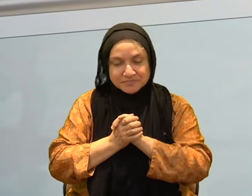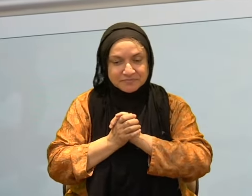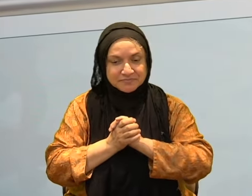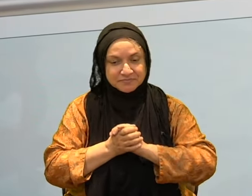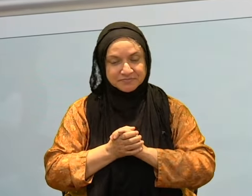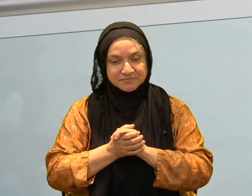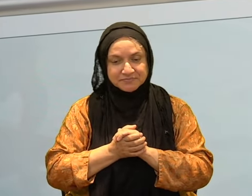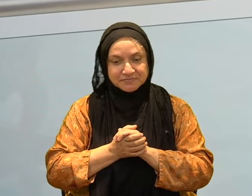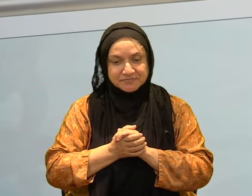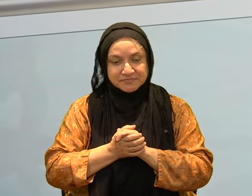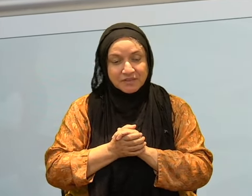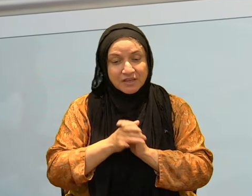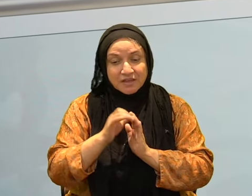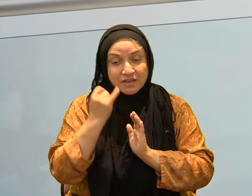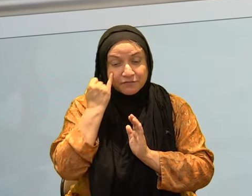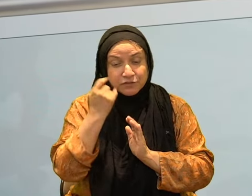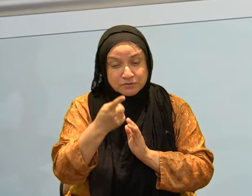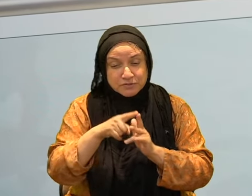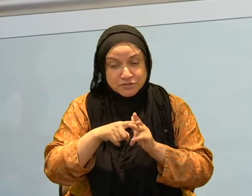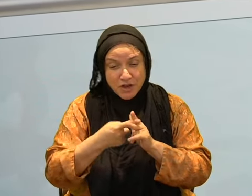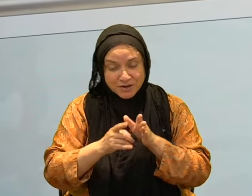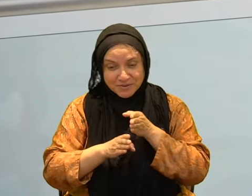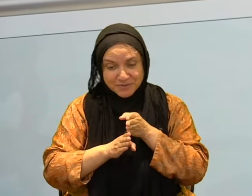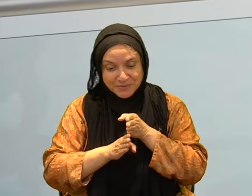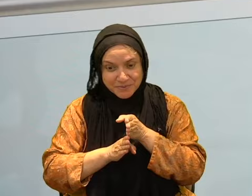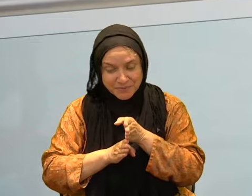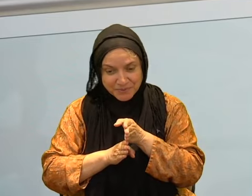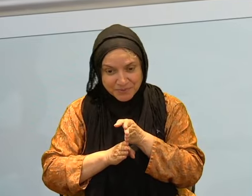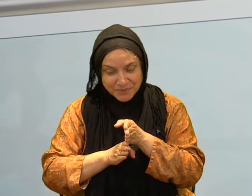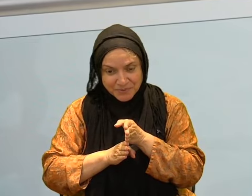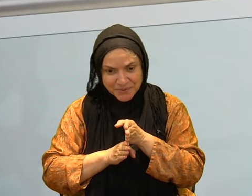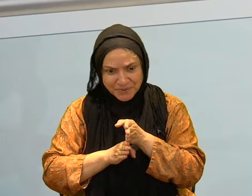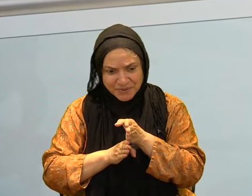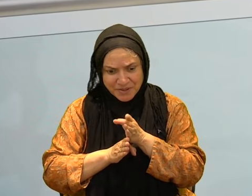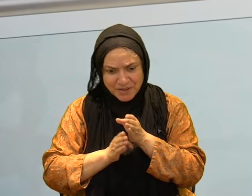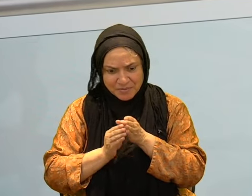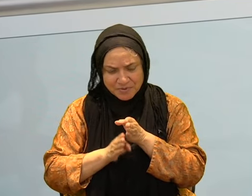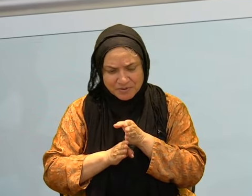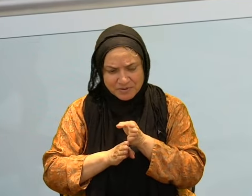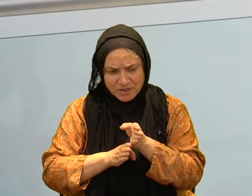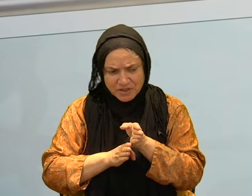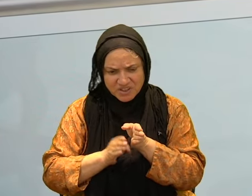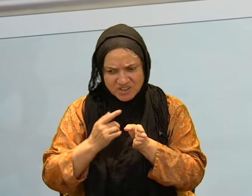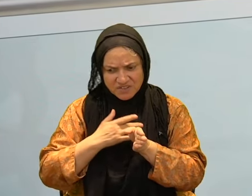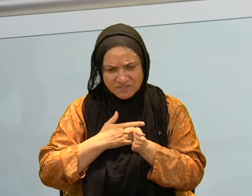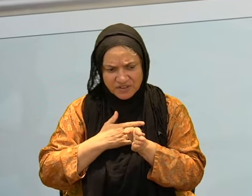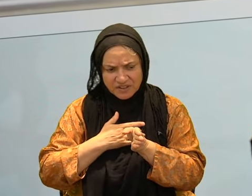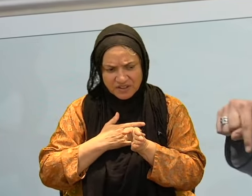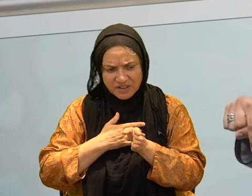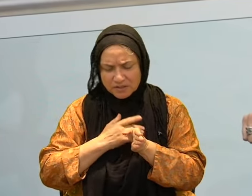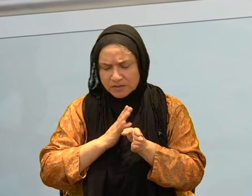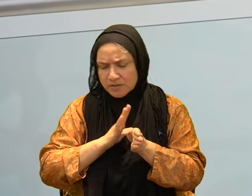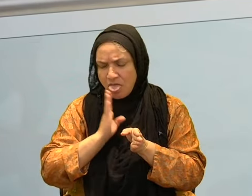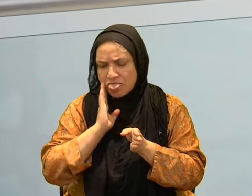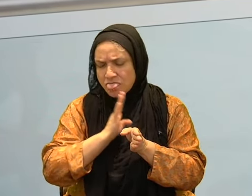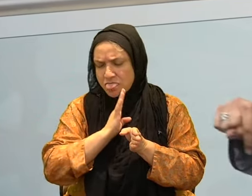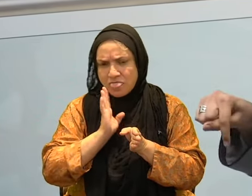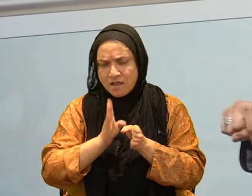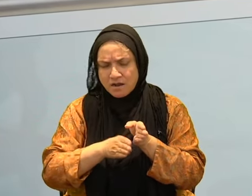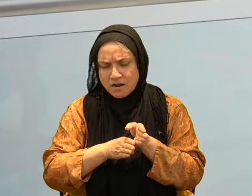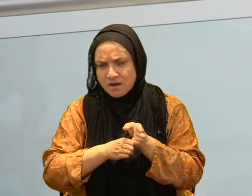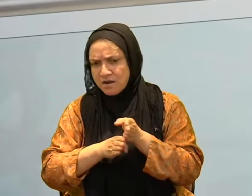اللَّهِ مَحَارِمُهُ. Scary part of the hadith, honestly. The Prophet ﷺ said every king